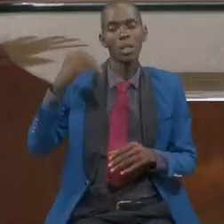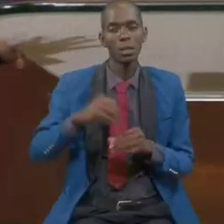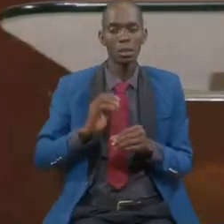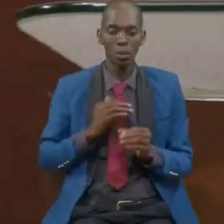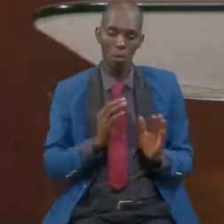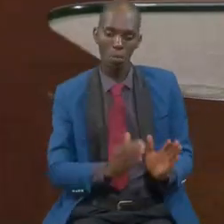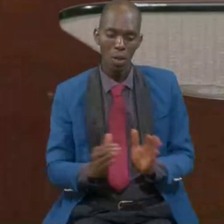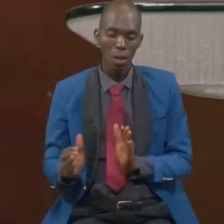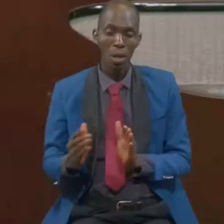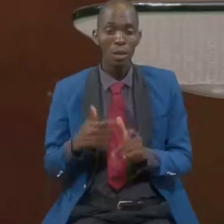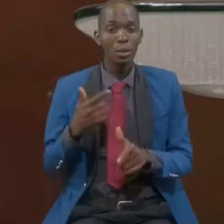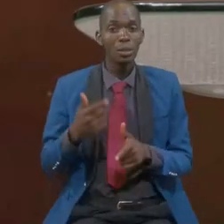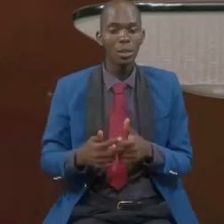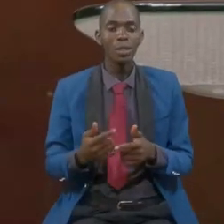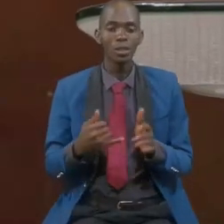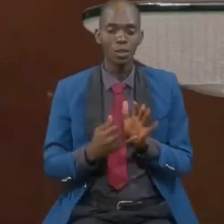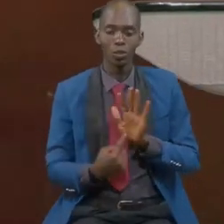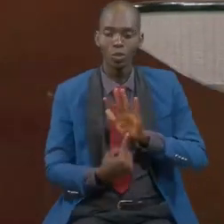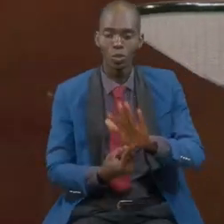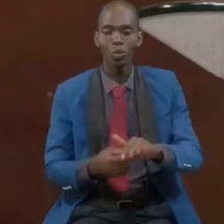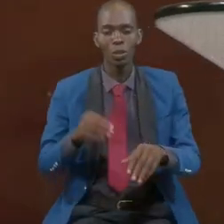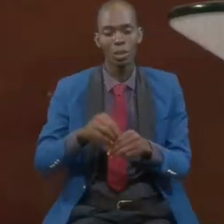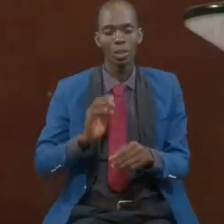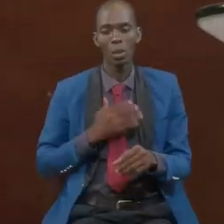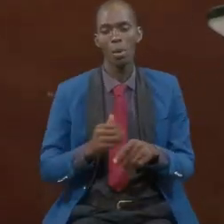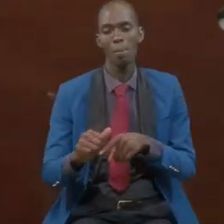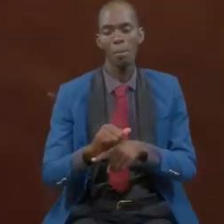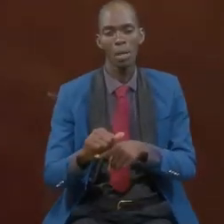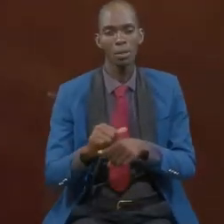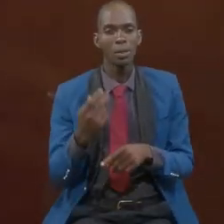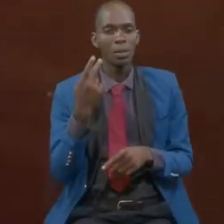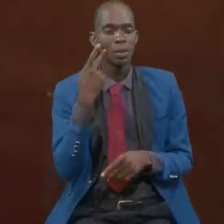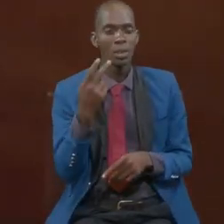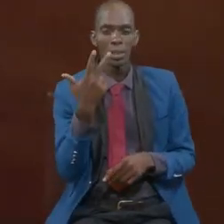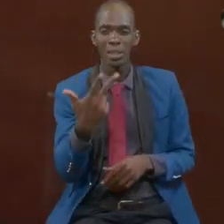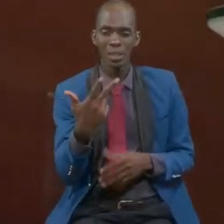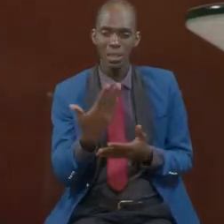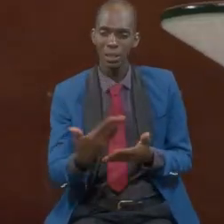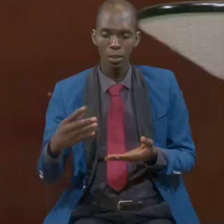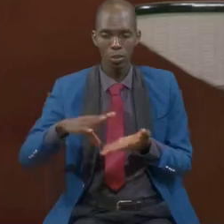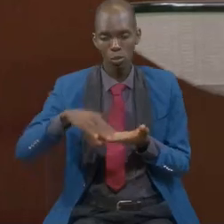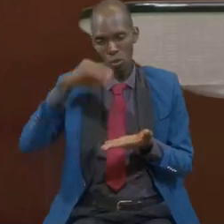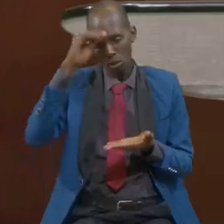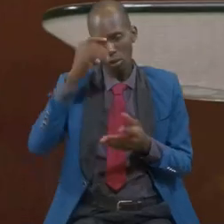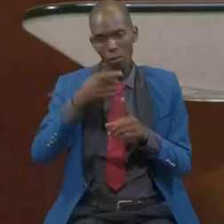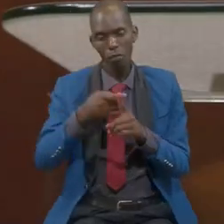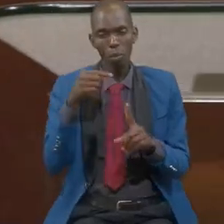projets. Et cela se montre dans notre vie pratique. Nous allons voir trois sections ici. Numéro 1.